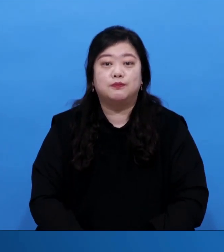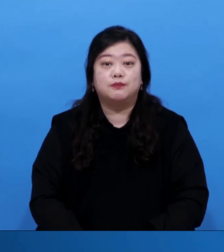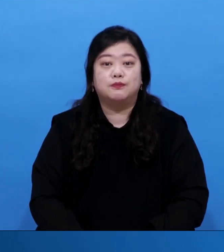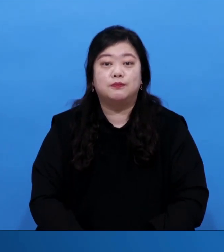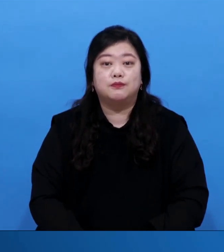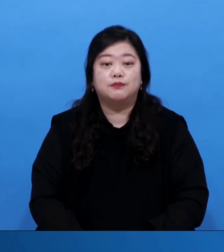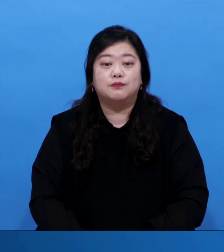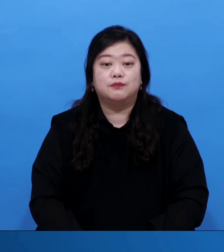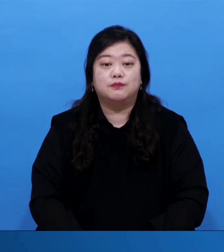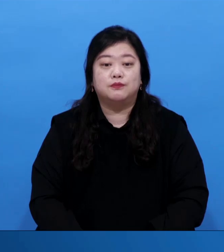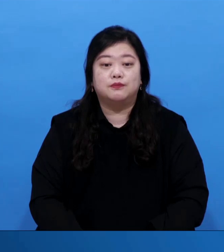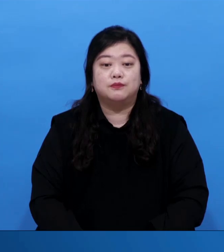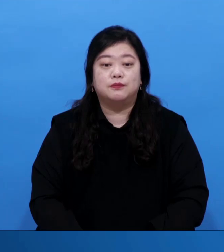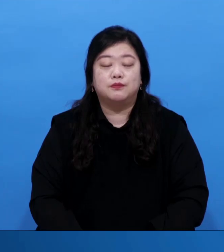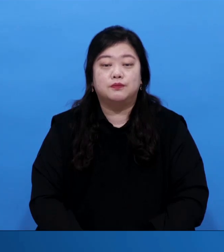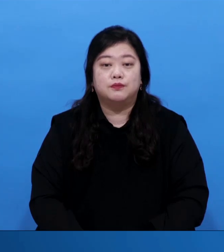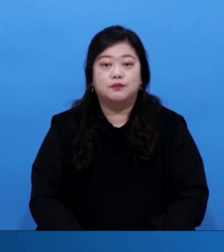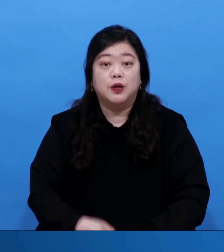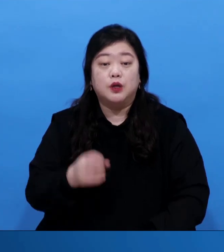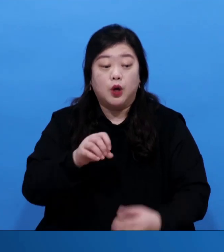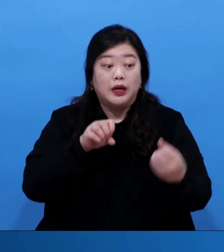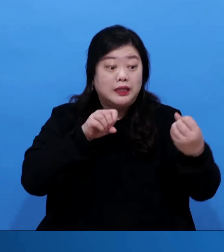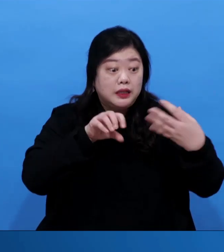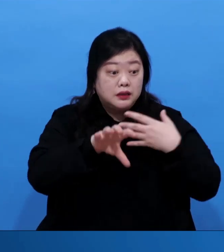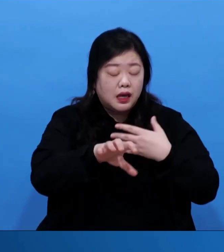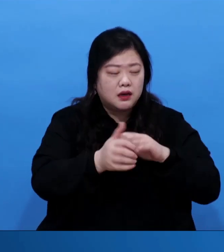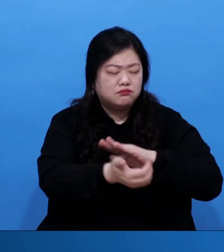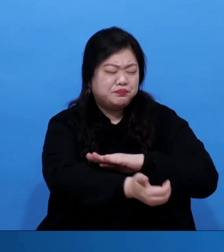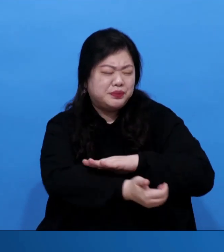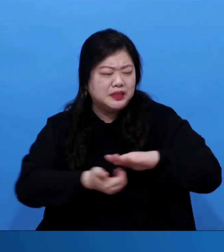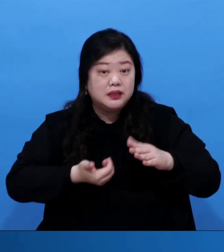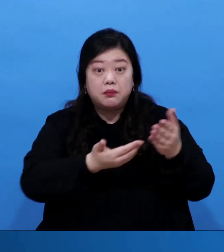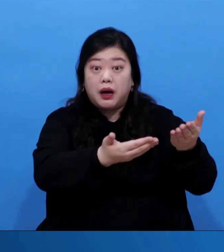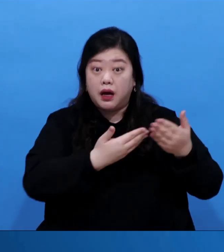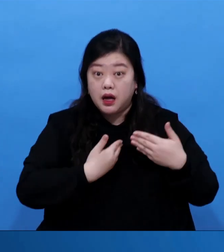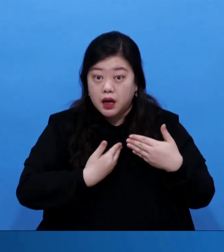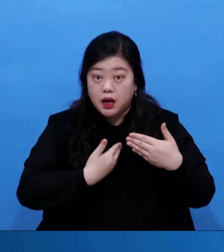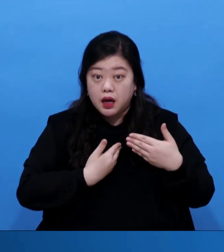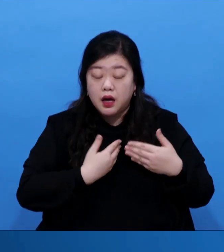미리 응답만 받는 것이 아니고 두 번째로 오는 게 뭔가 하니까